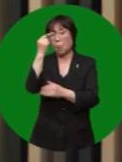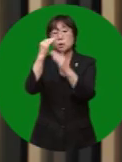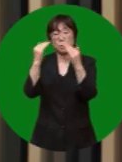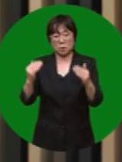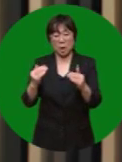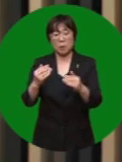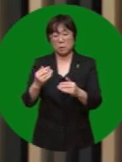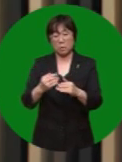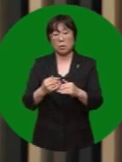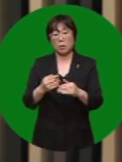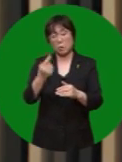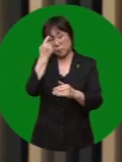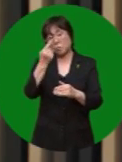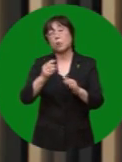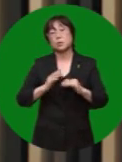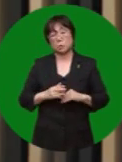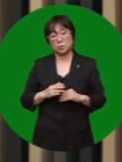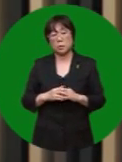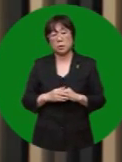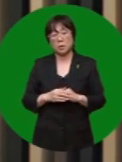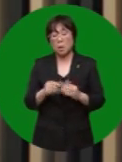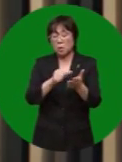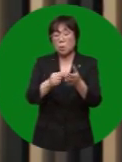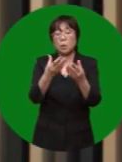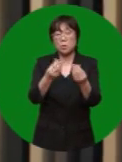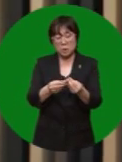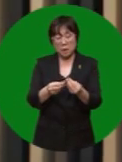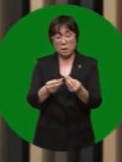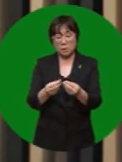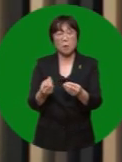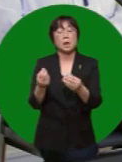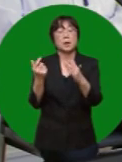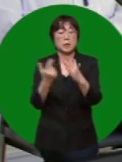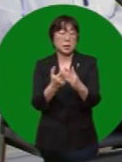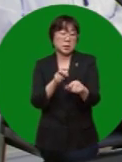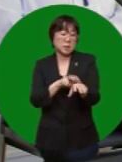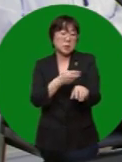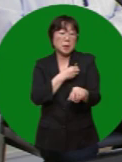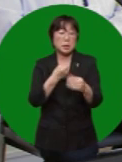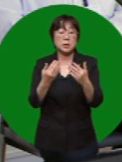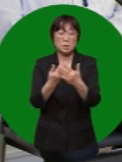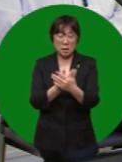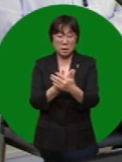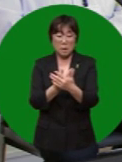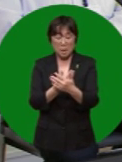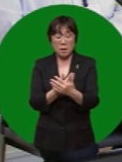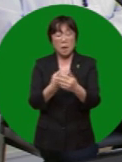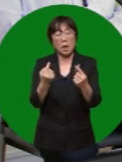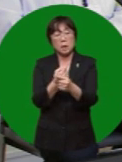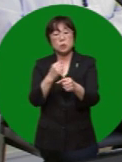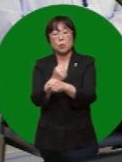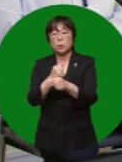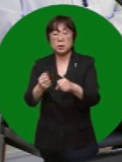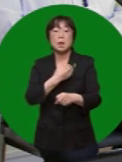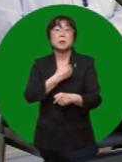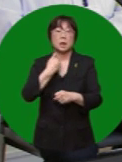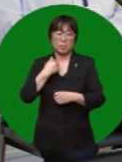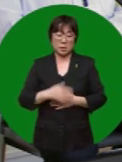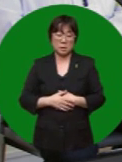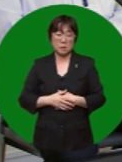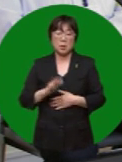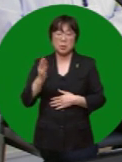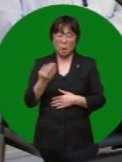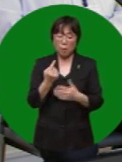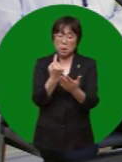を受講し、登録されたものが耐震診断員となり、耐震診断や耐震改修工事ができます。